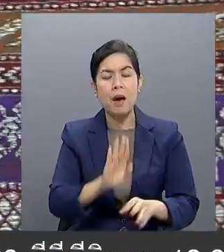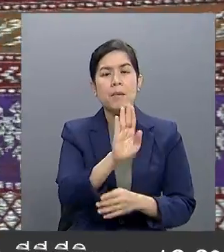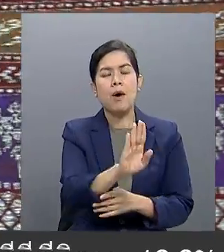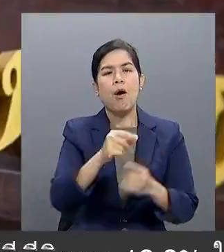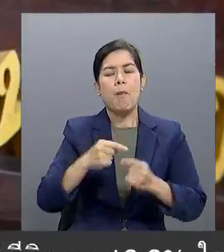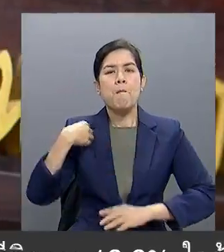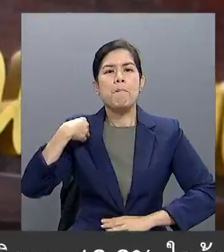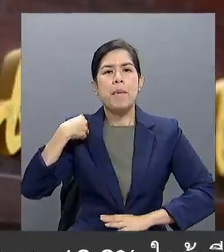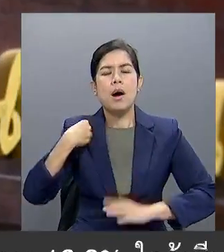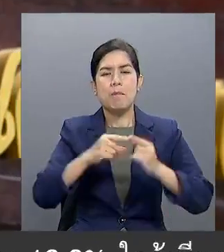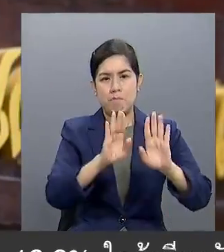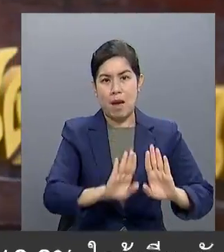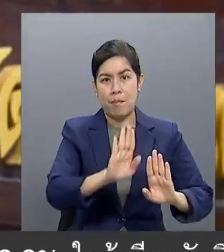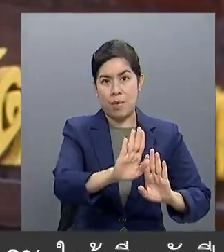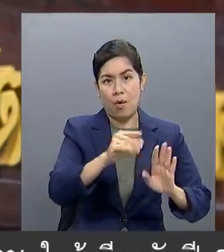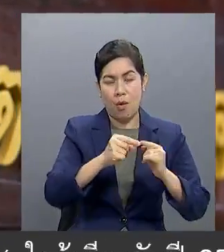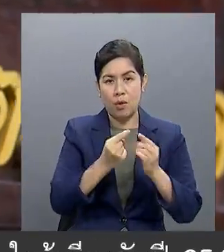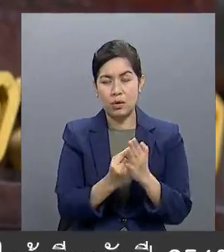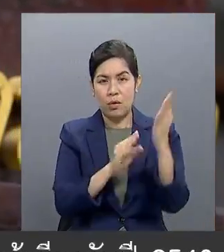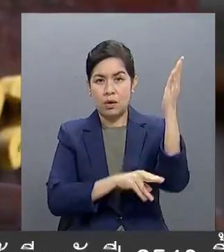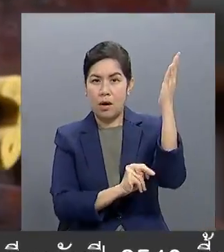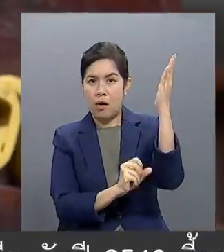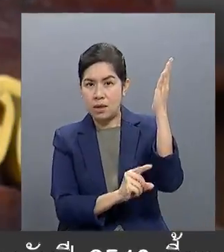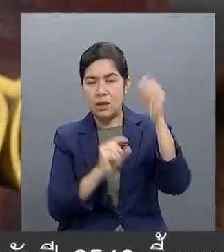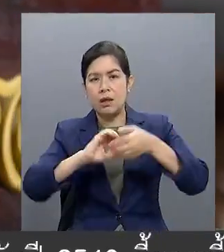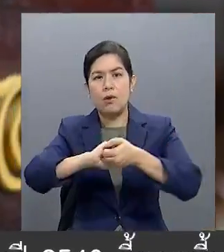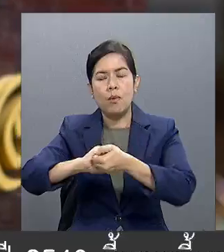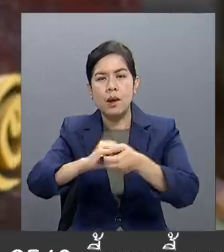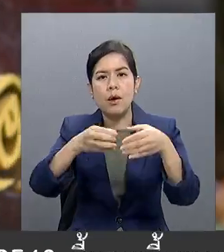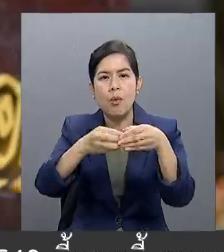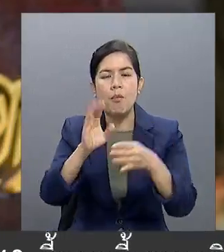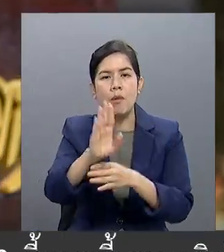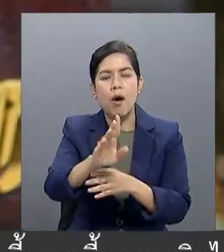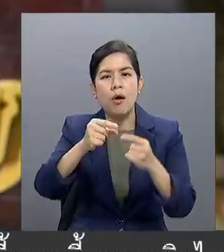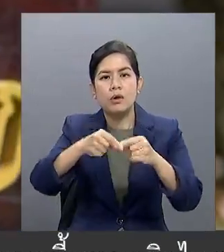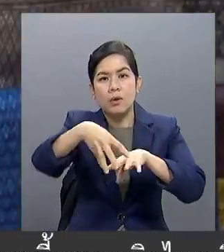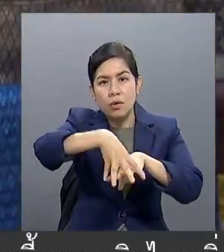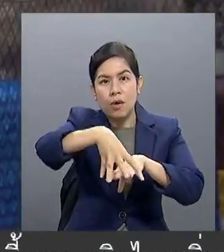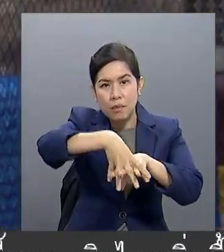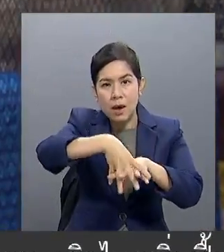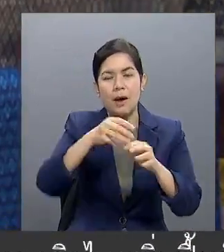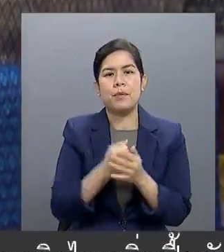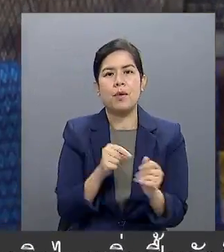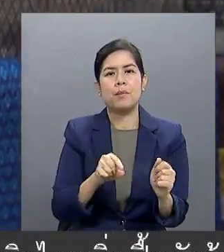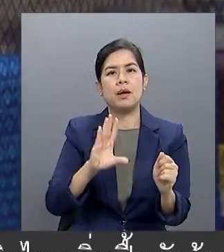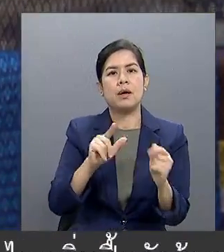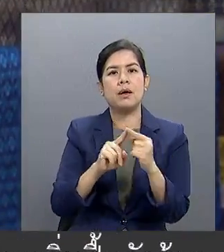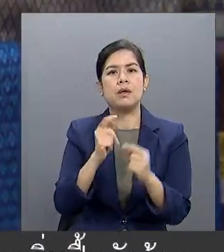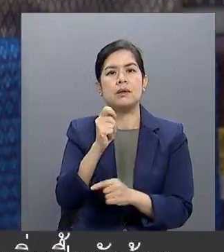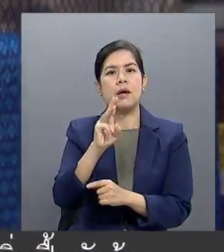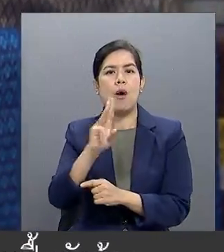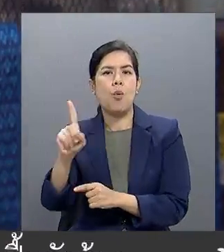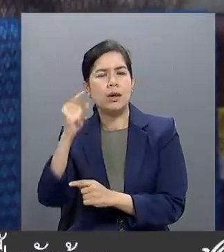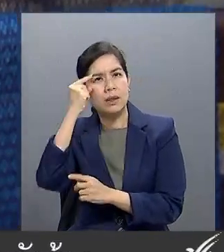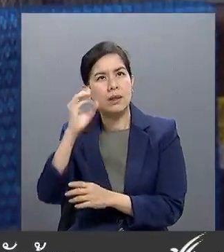มือกับกลุ่มทอผ้าบ้านตรอกแคที่อำเภอชะอวดก็คือผู้ใหญ่วิไลจิตเวชนะคะด้วยการที่ไปหาลายผ้าโบราณ